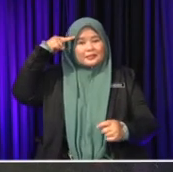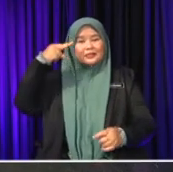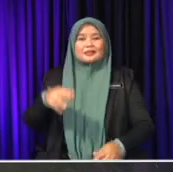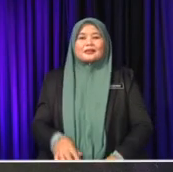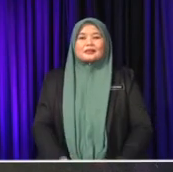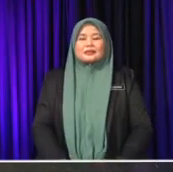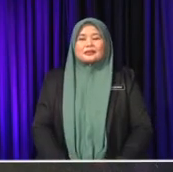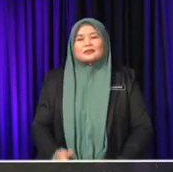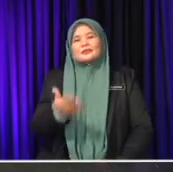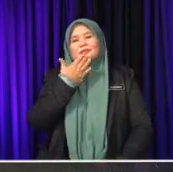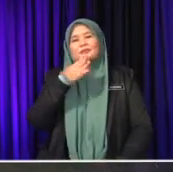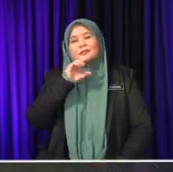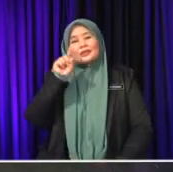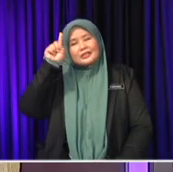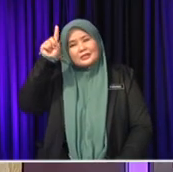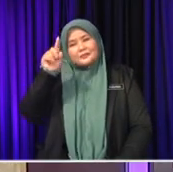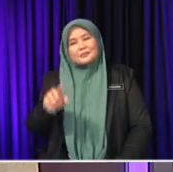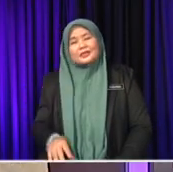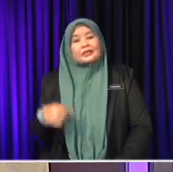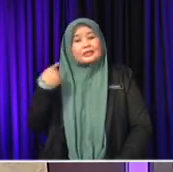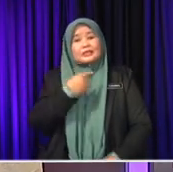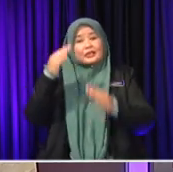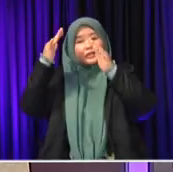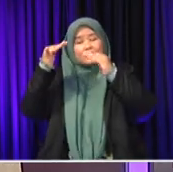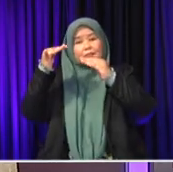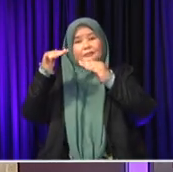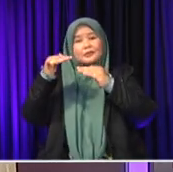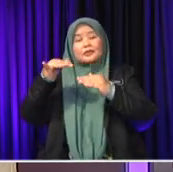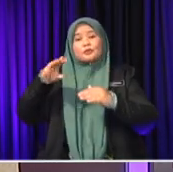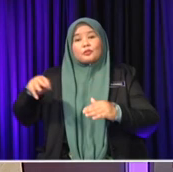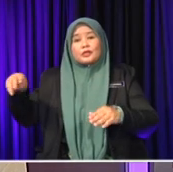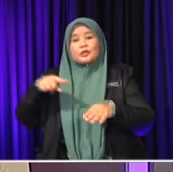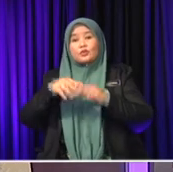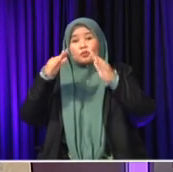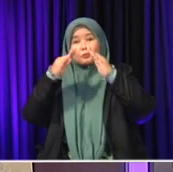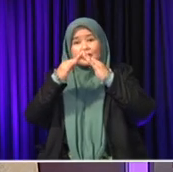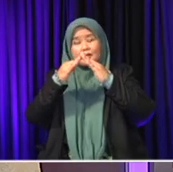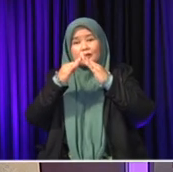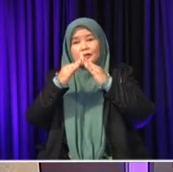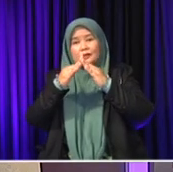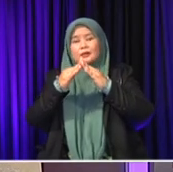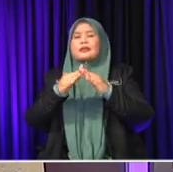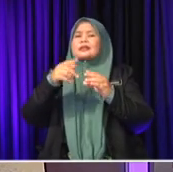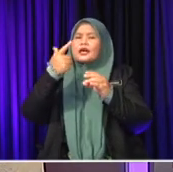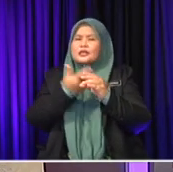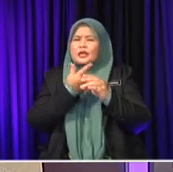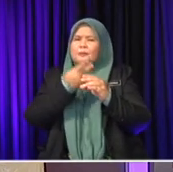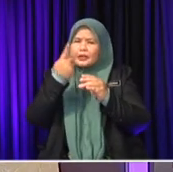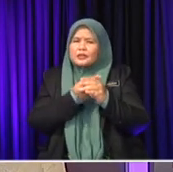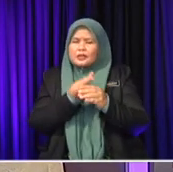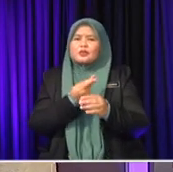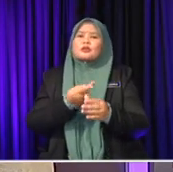Alhamdulillah kita harapkan adik-adik di rumah murid-murid di rumah praktis buat latihan